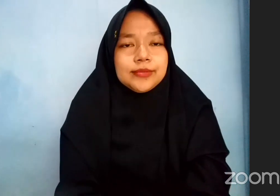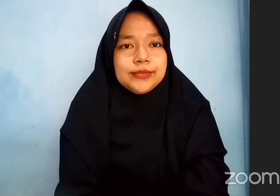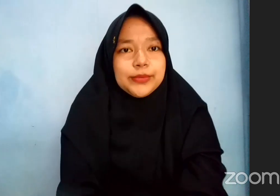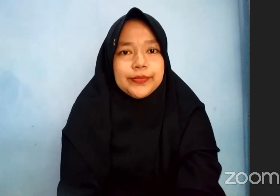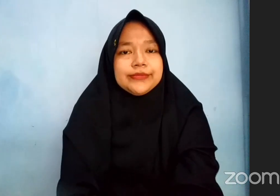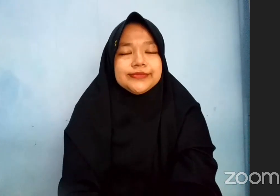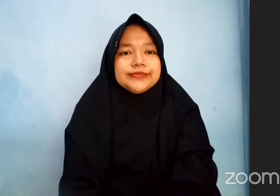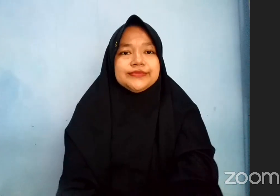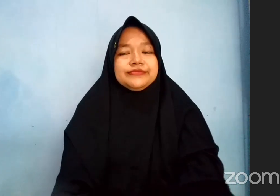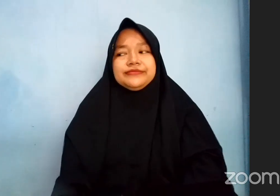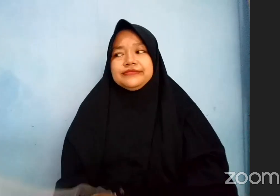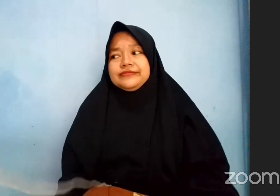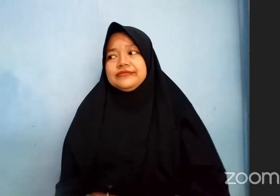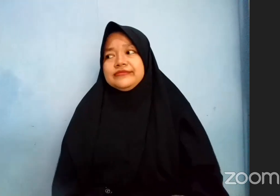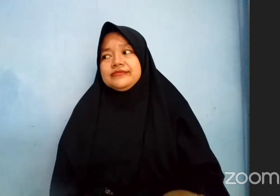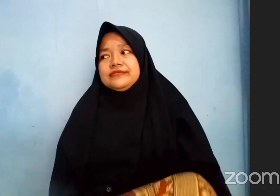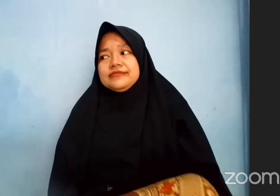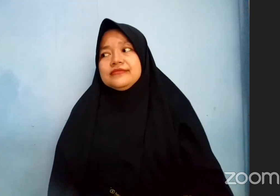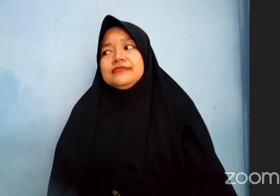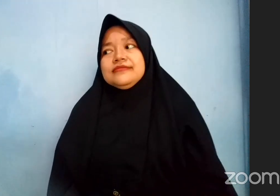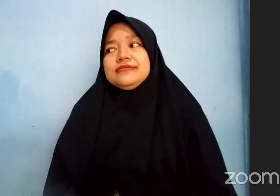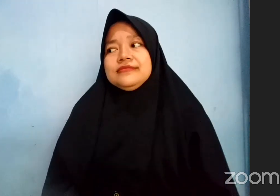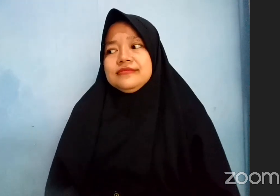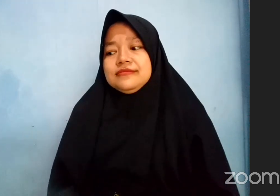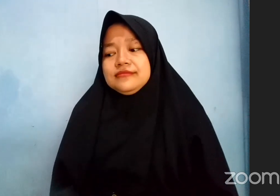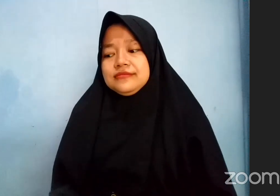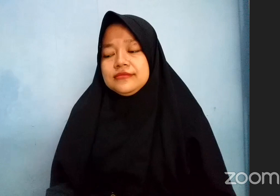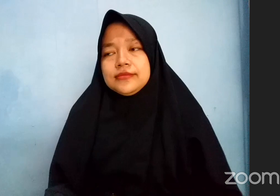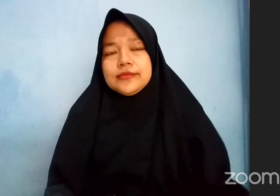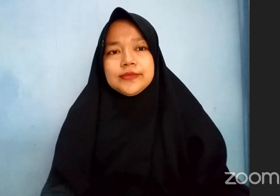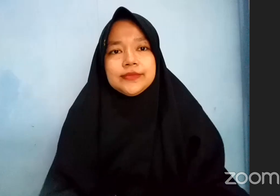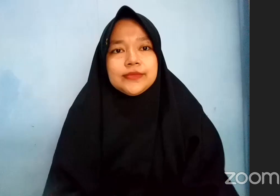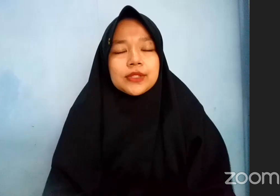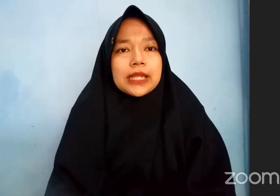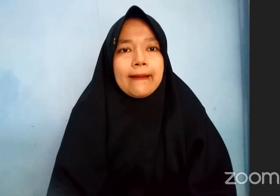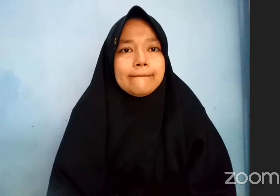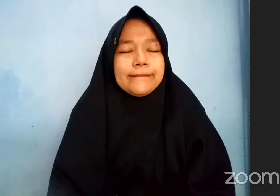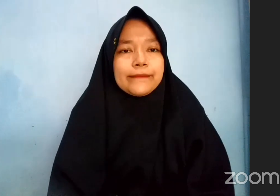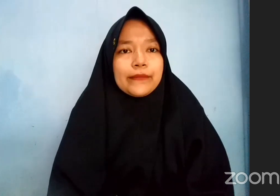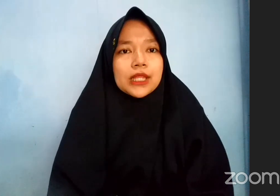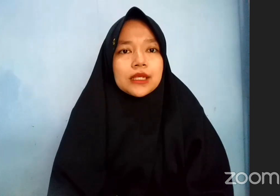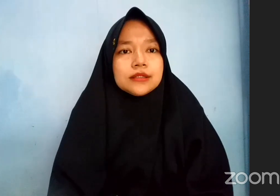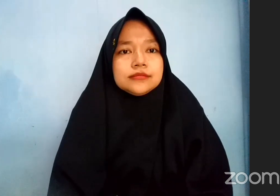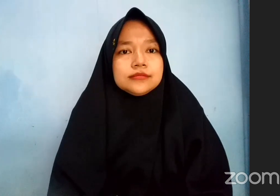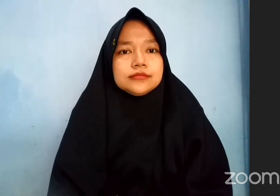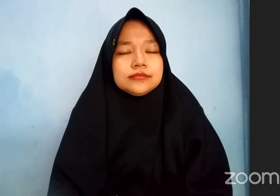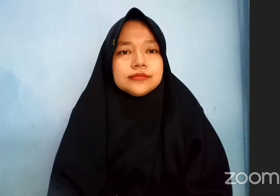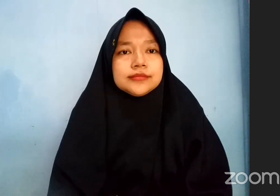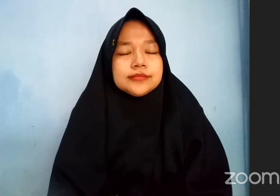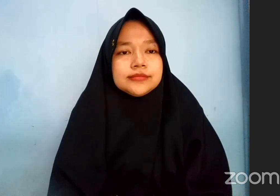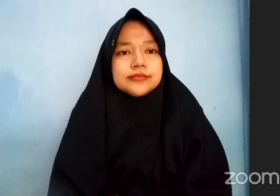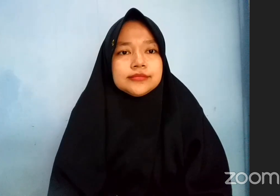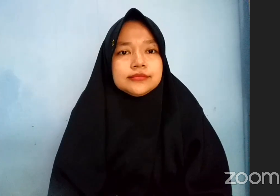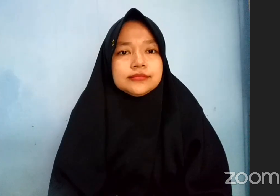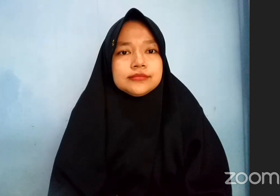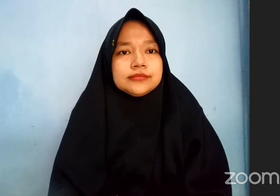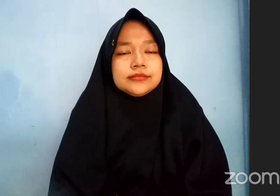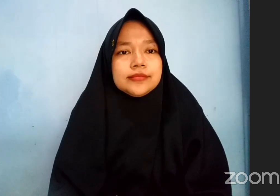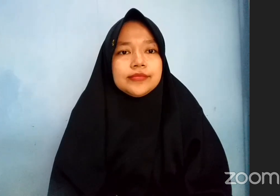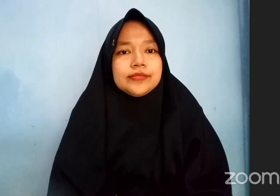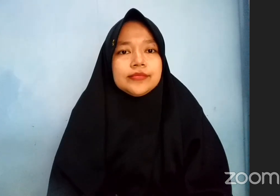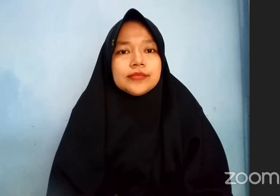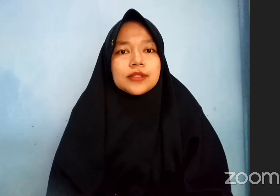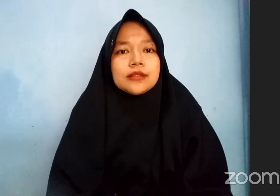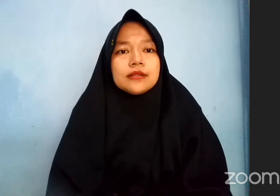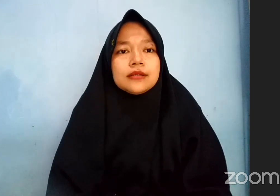betul-betul tadi yang disebutkan oleh keren-keren ya seperti itu jangan mudah-mudahan nanti teman-teman guru-guru kalau di sini ada